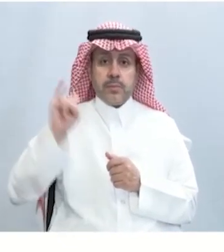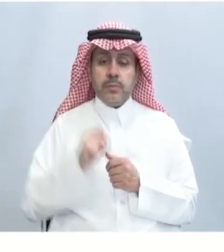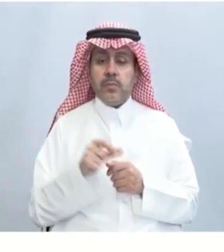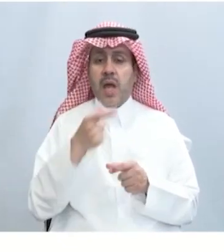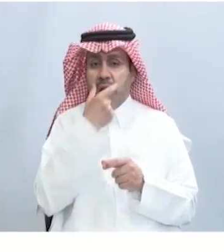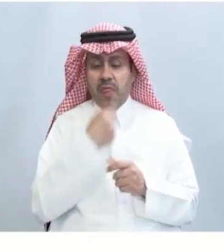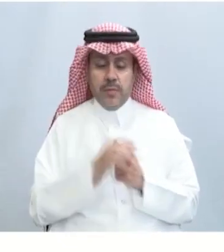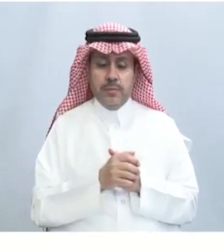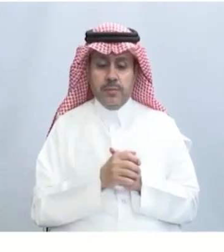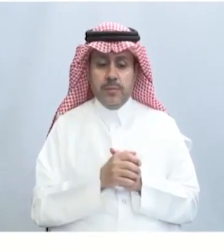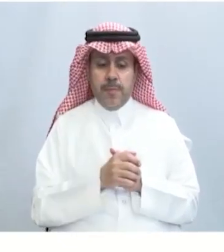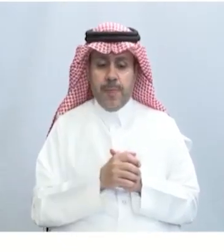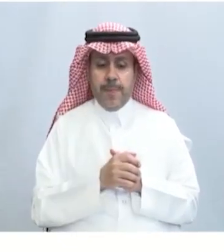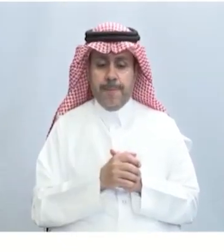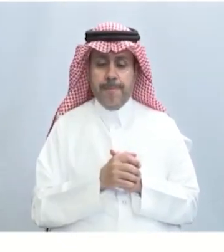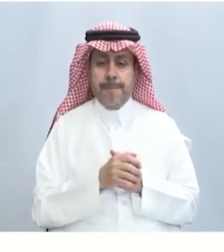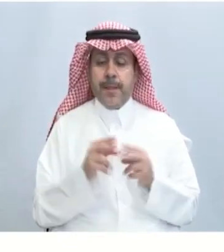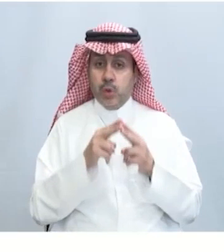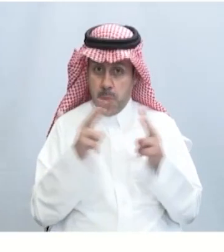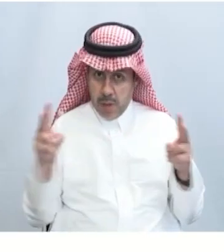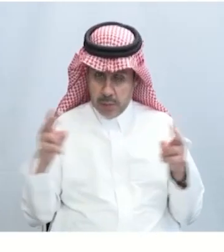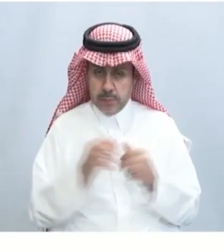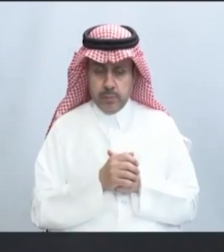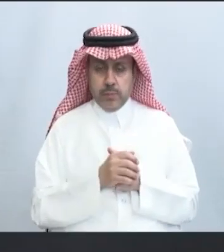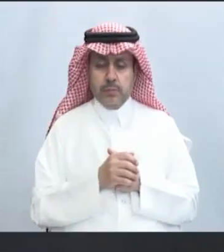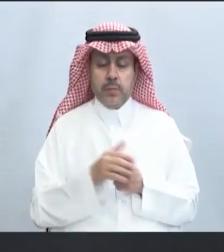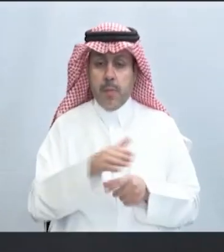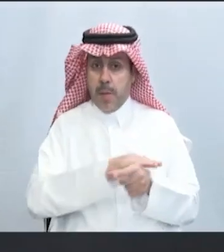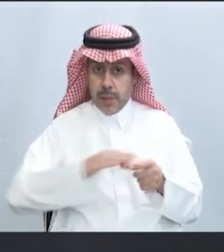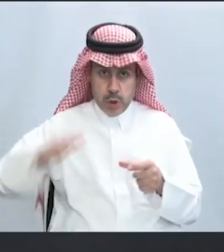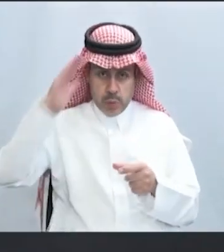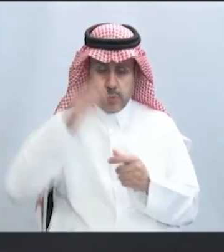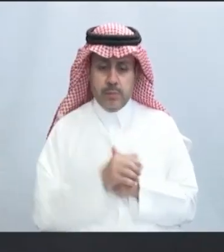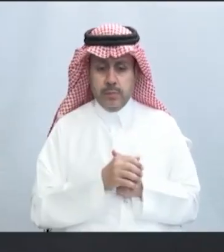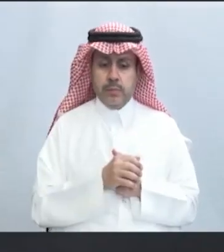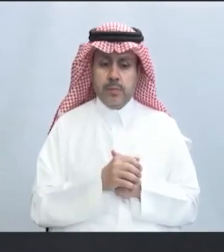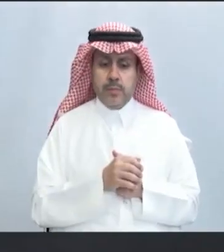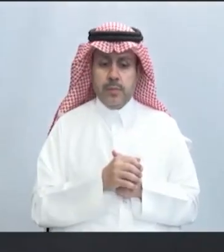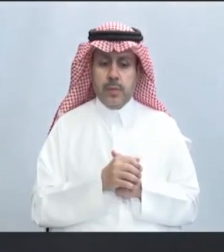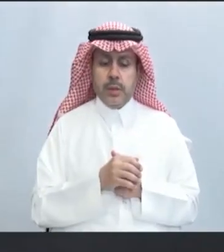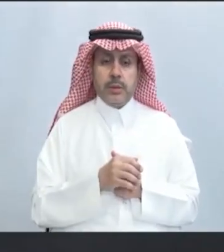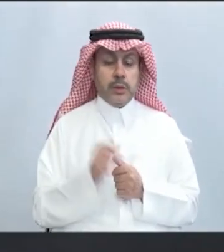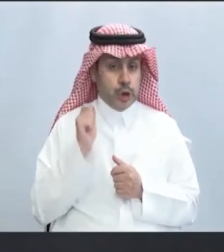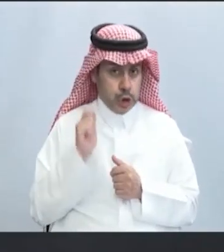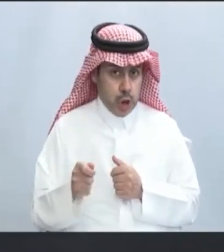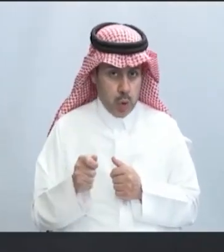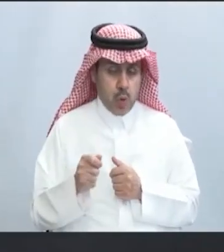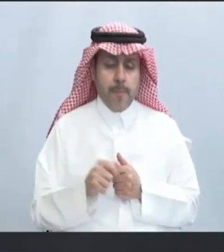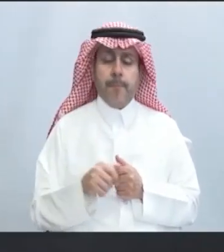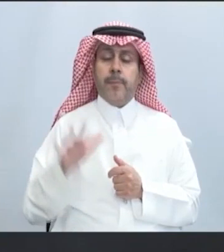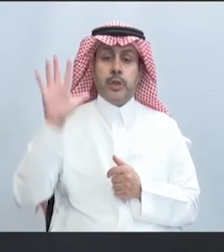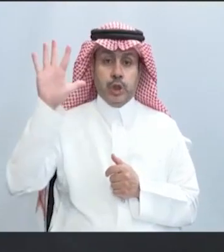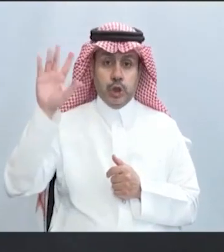في نظام الاساسي الحكم الذي تبين ان المملكه العربيه السعوديه هي تحكم بالشريعه